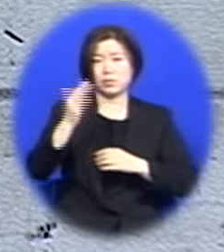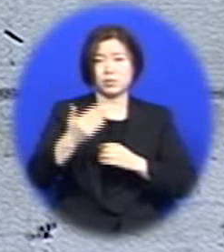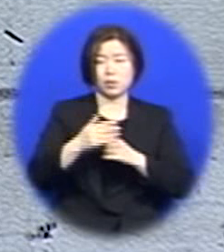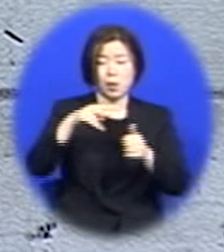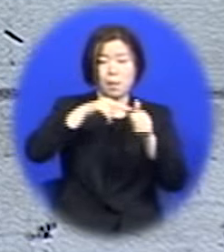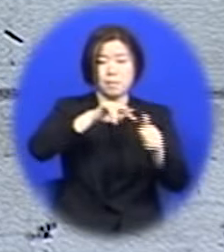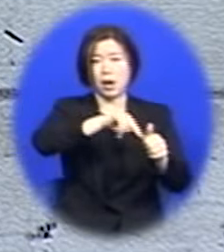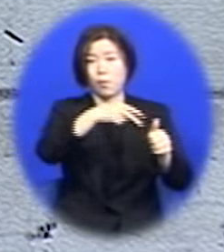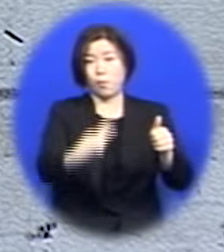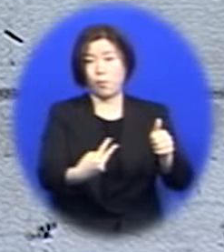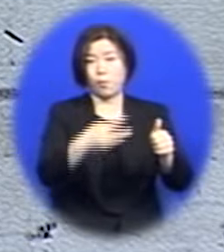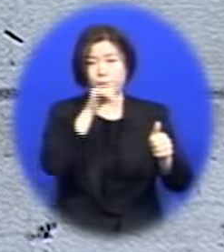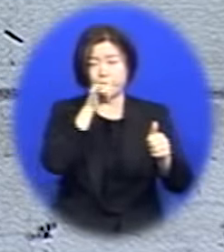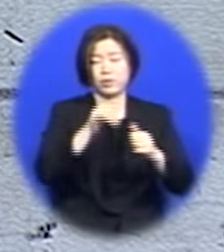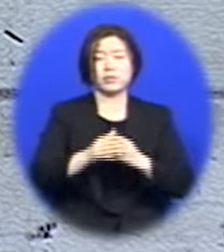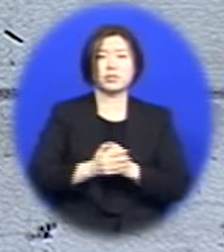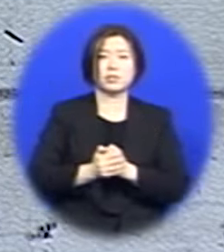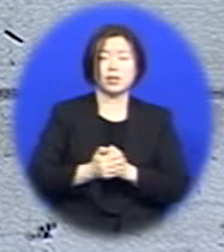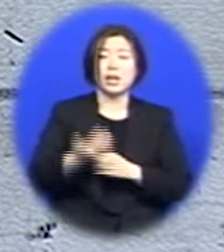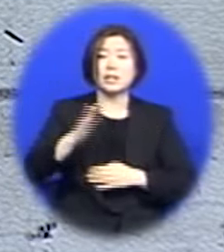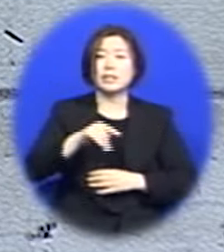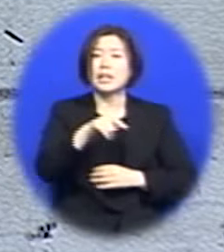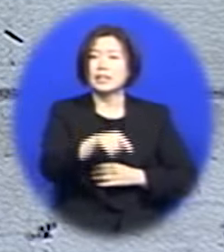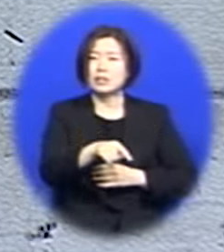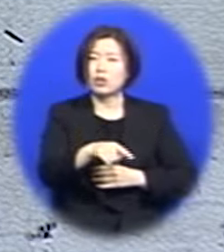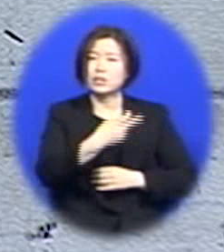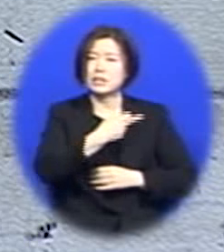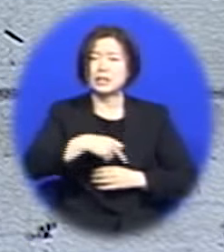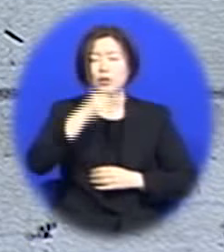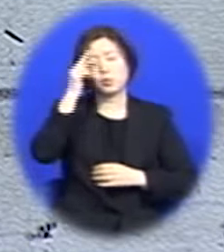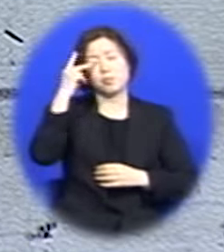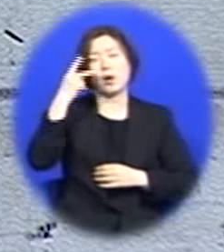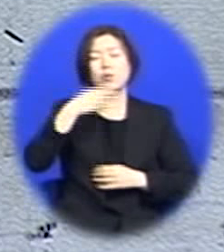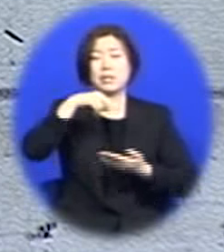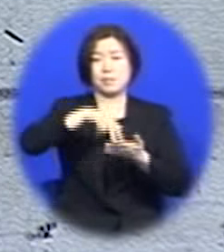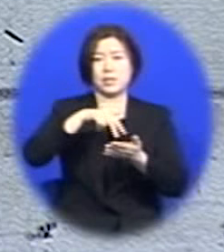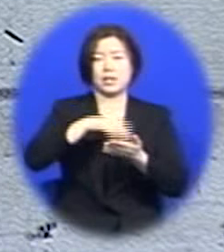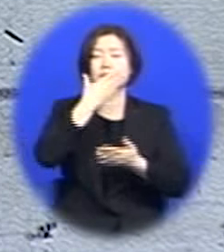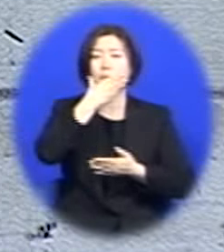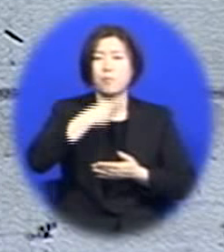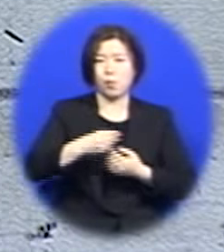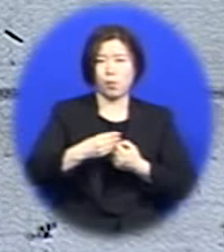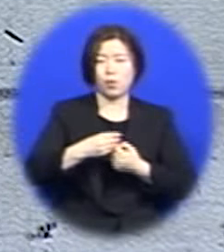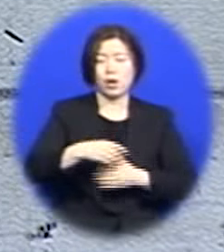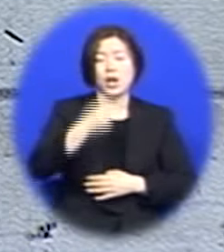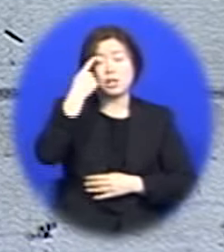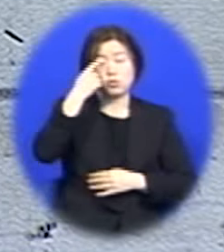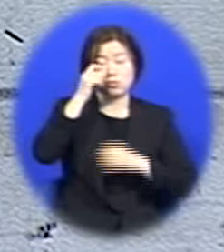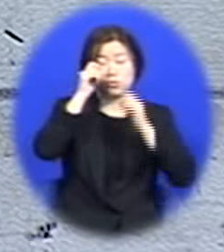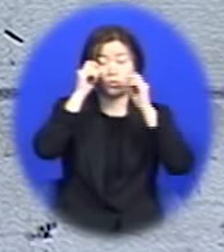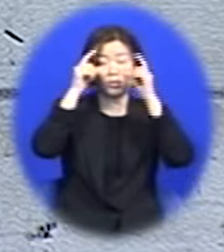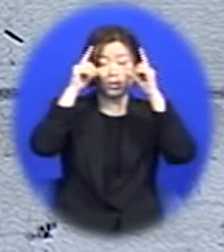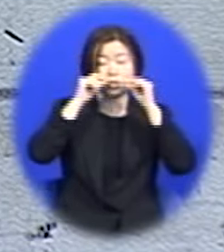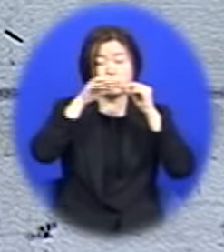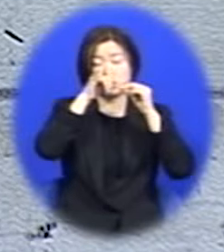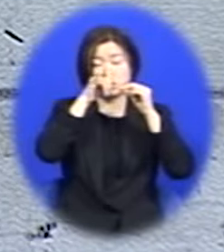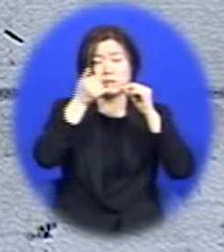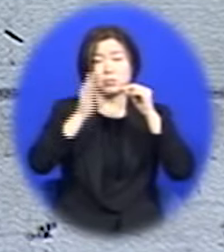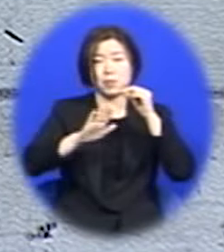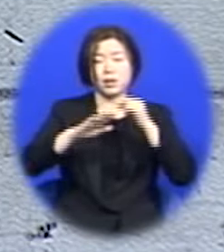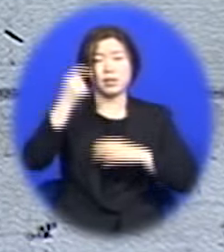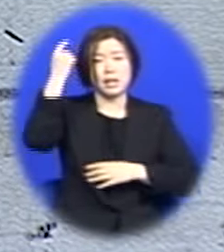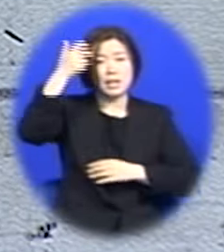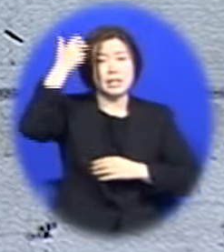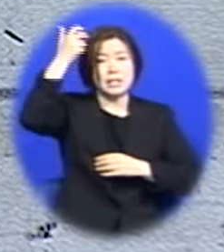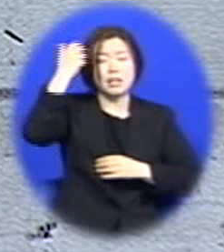꼬꾸라졌습니다. 그러나 그것이 사도 바울에게 복이었습니다. 눈은 멀었지만 영안이 열렸습니다.